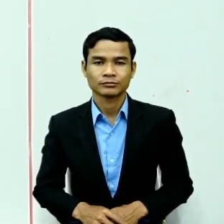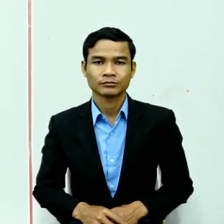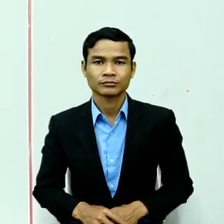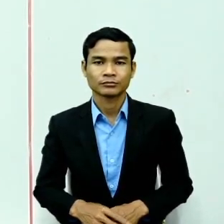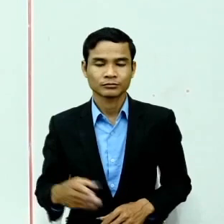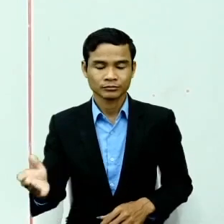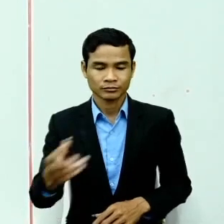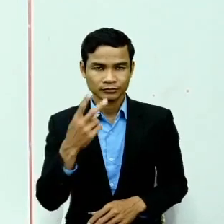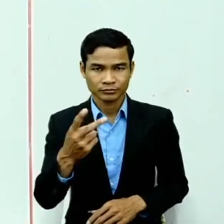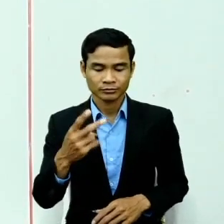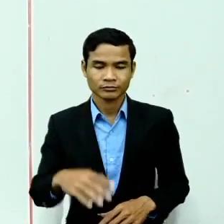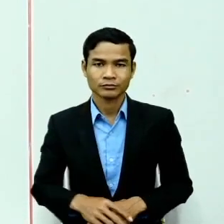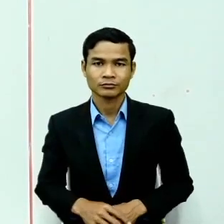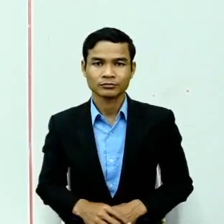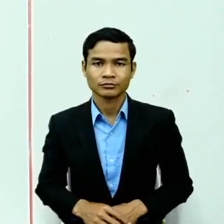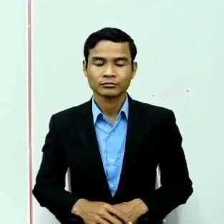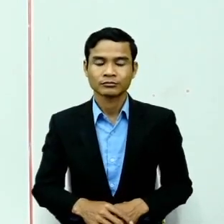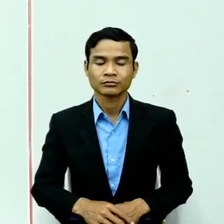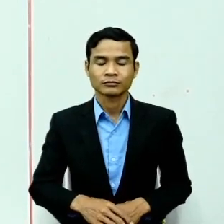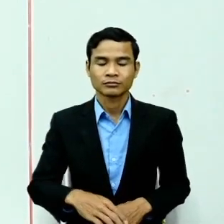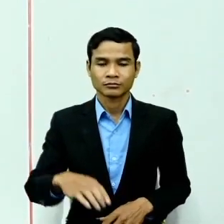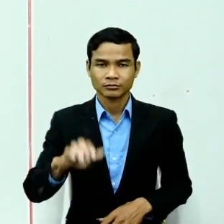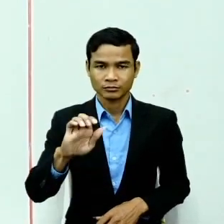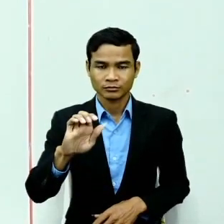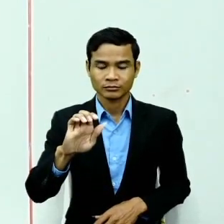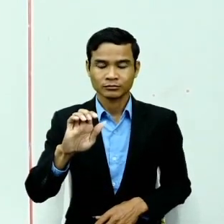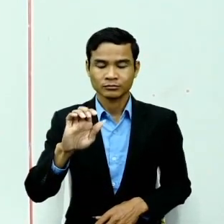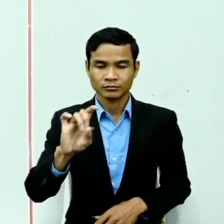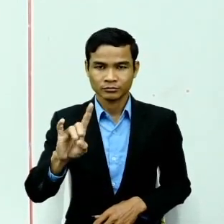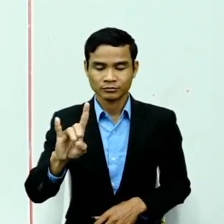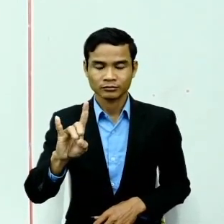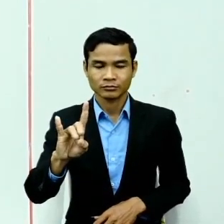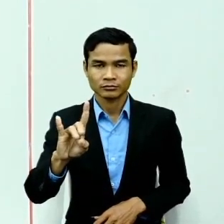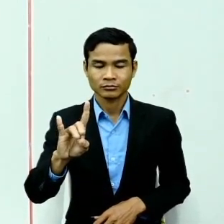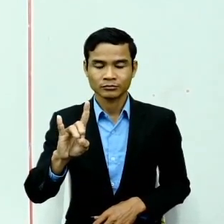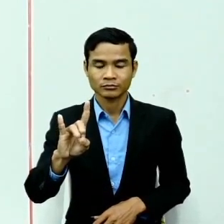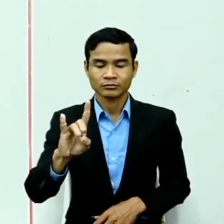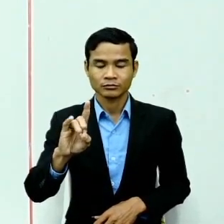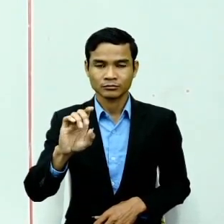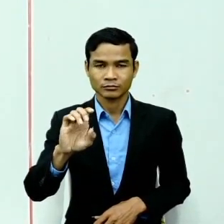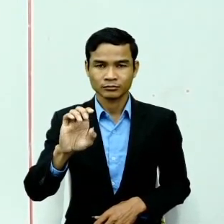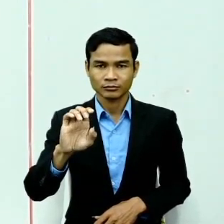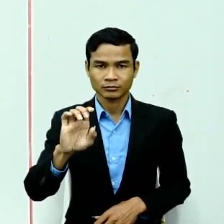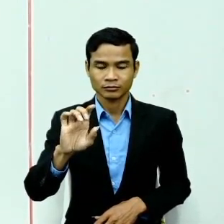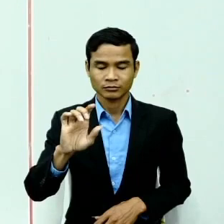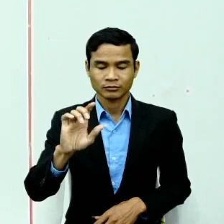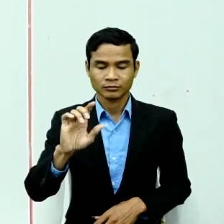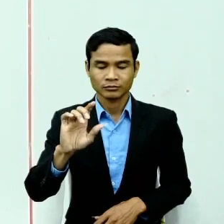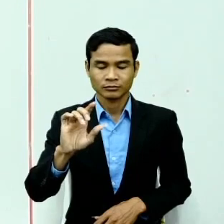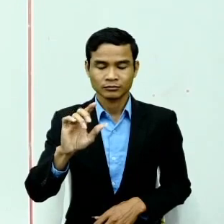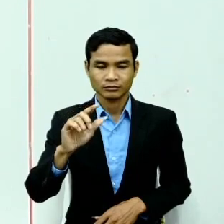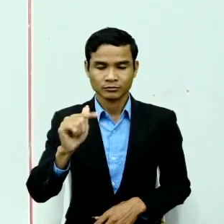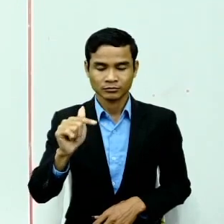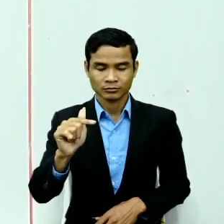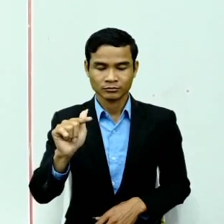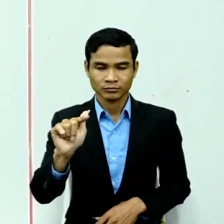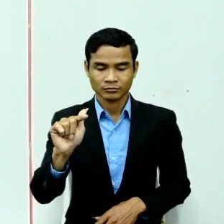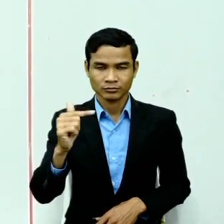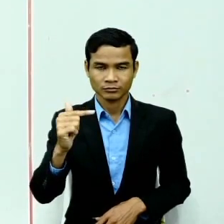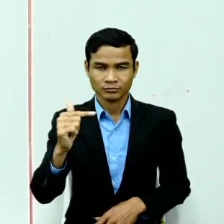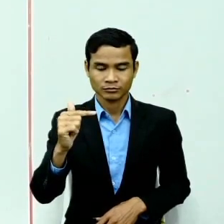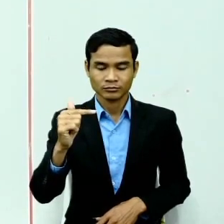chà con tiêm toán cho nâng mố chầm ngô nâng lỗ ngồi bằng tạo